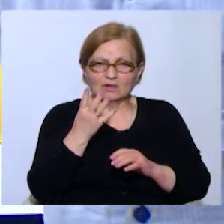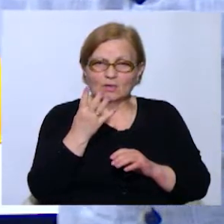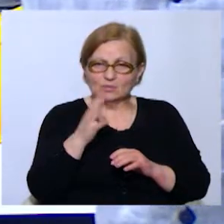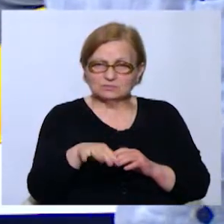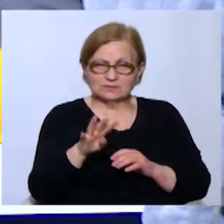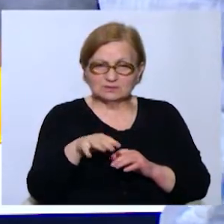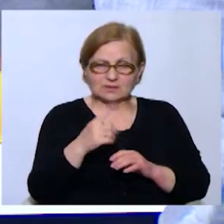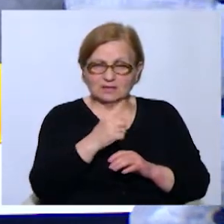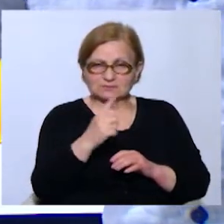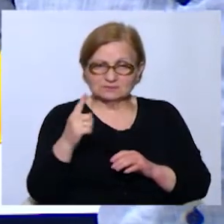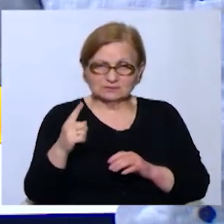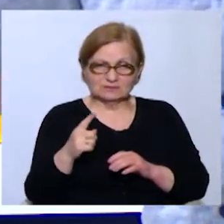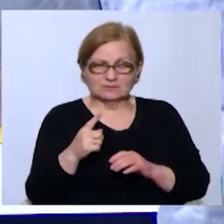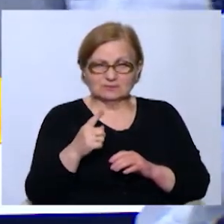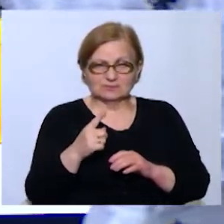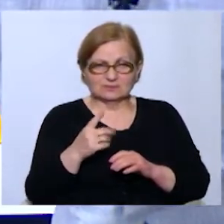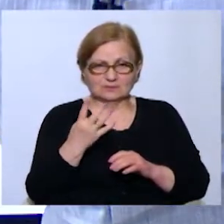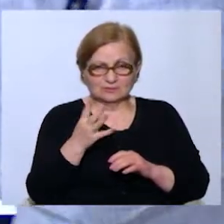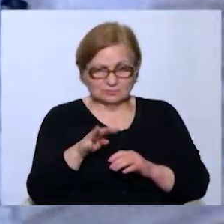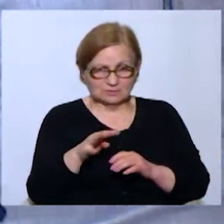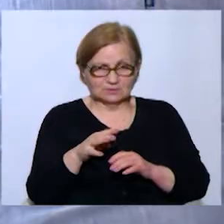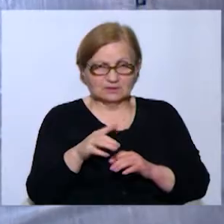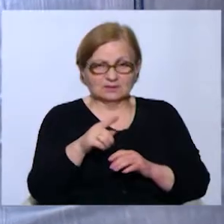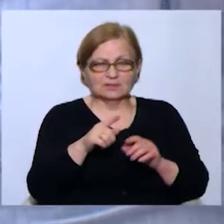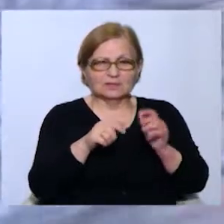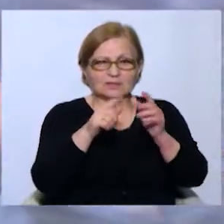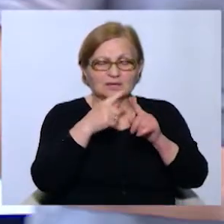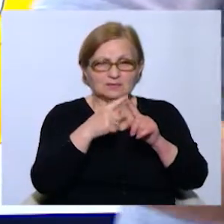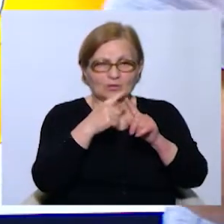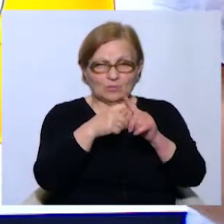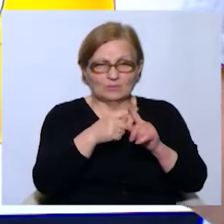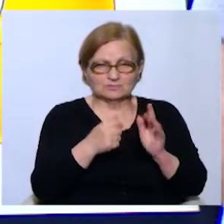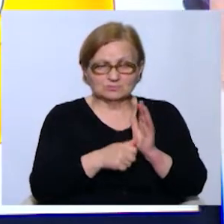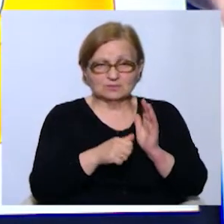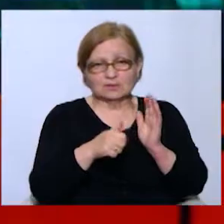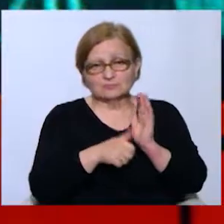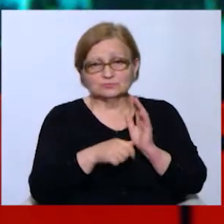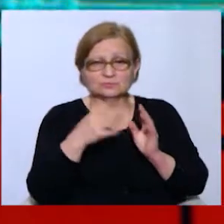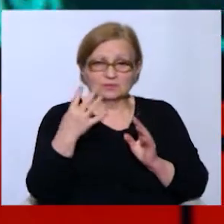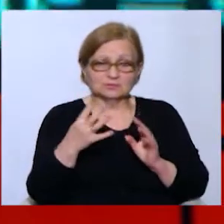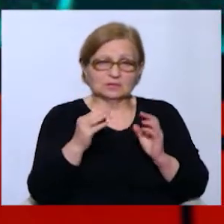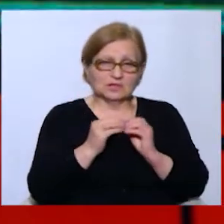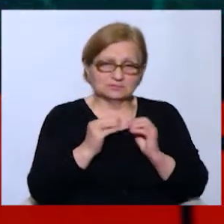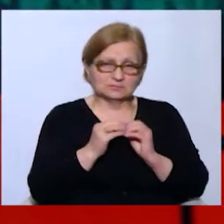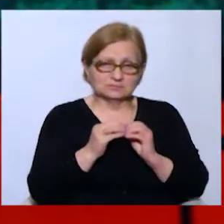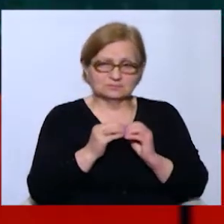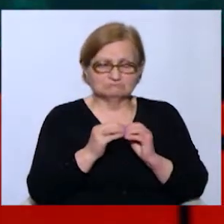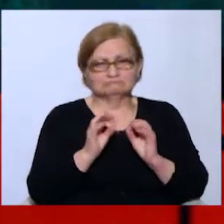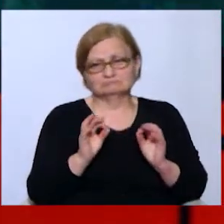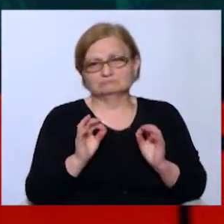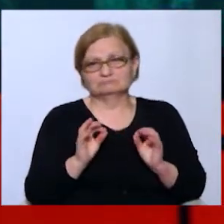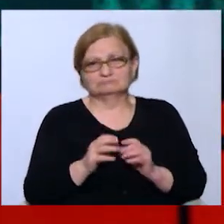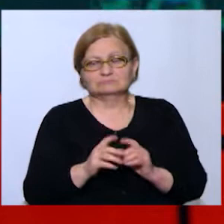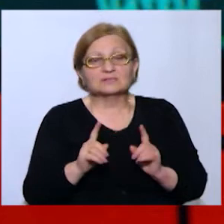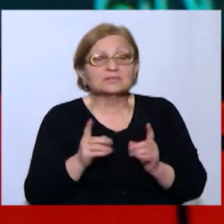1-იანი. 1 2 3 4. 6 და 4 ეს არის 10. მართალია და